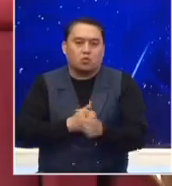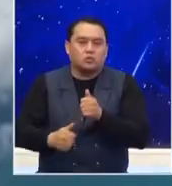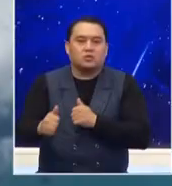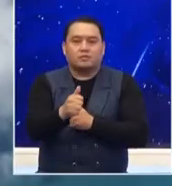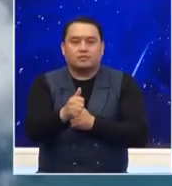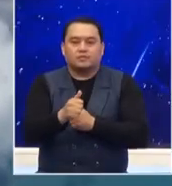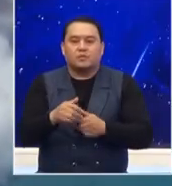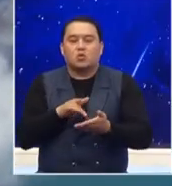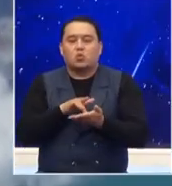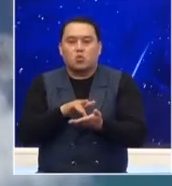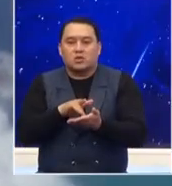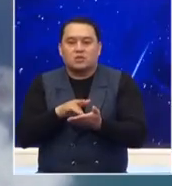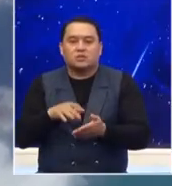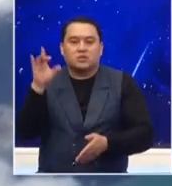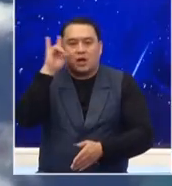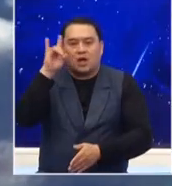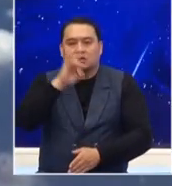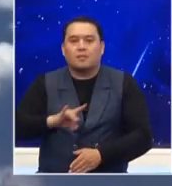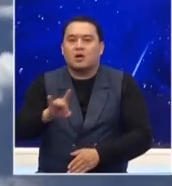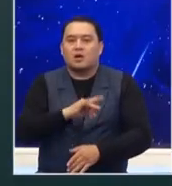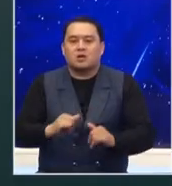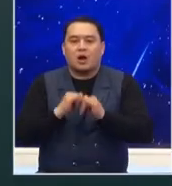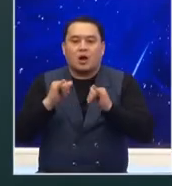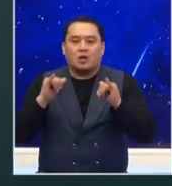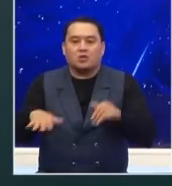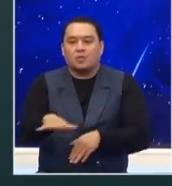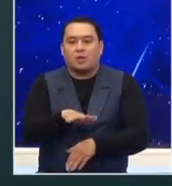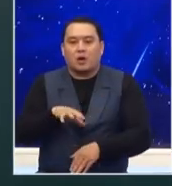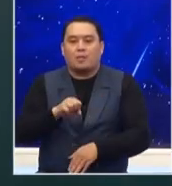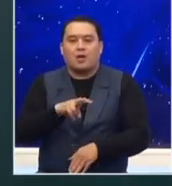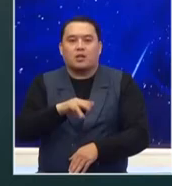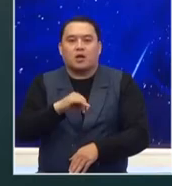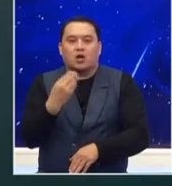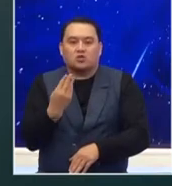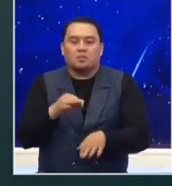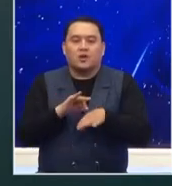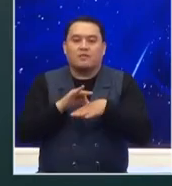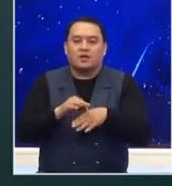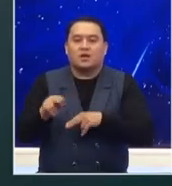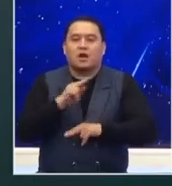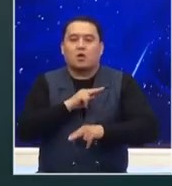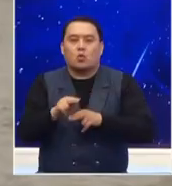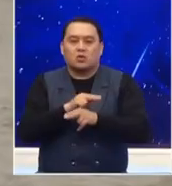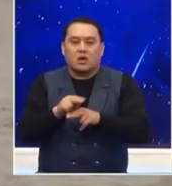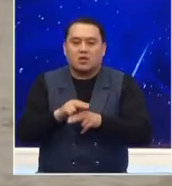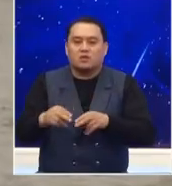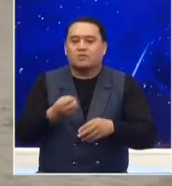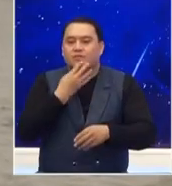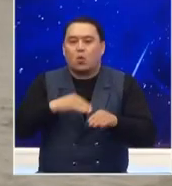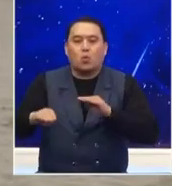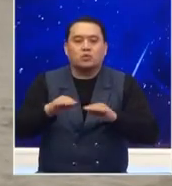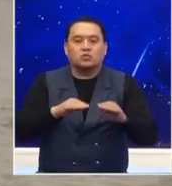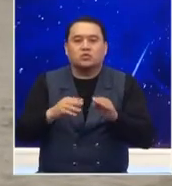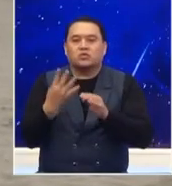опережение. Туризм в приоритете в Сарканском районе. Для его развития вдоль побережья озера Балхаш планируется проведение работ по улучшению инфраструктуры